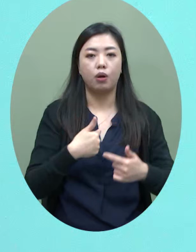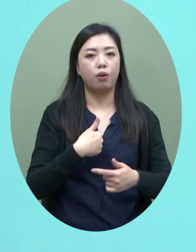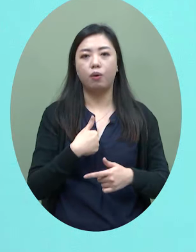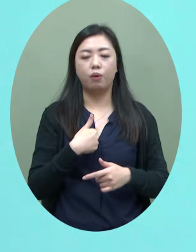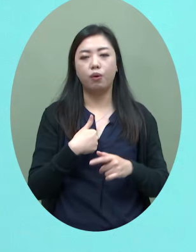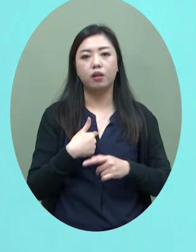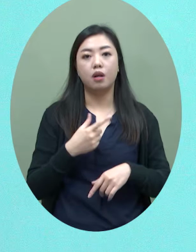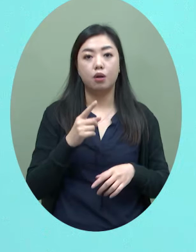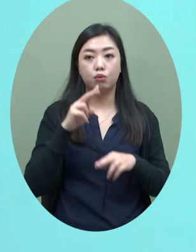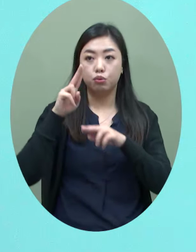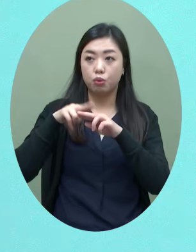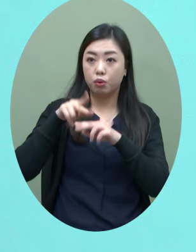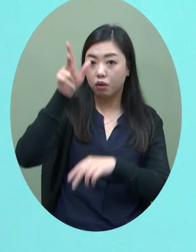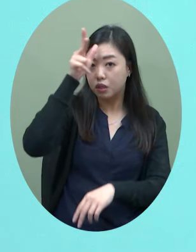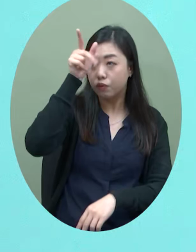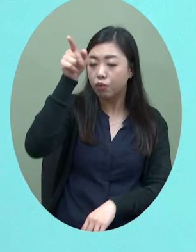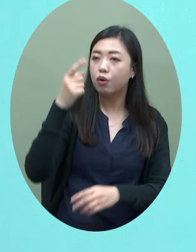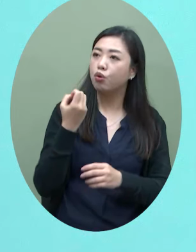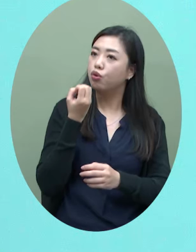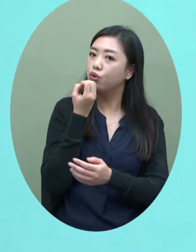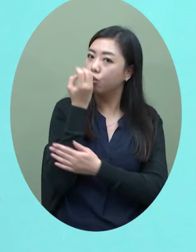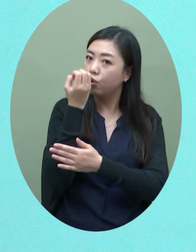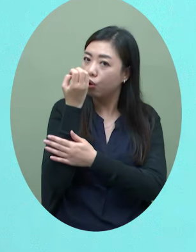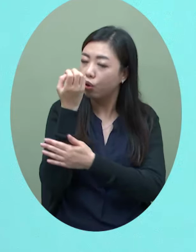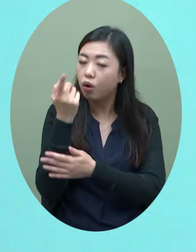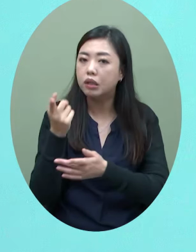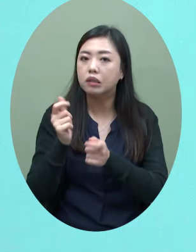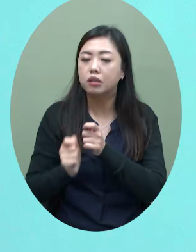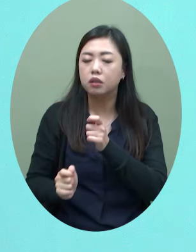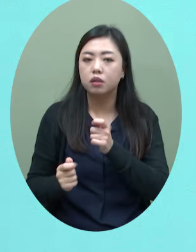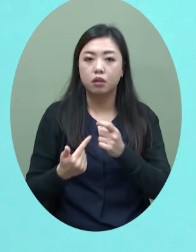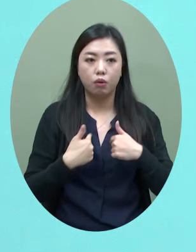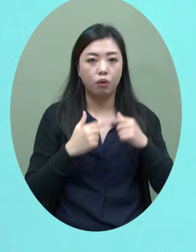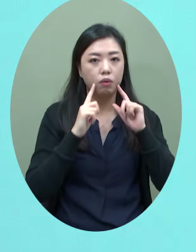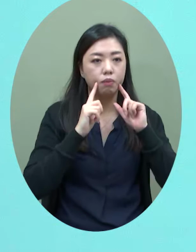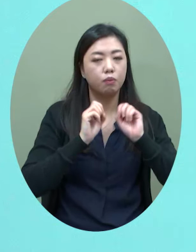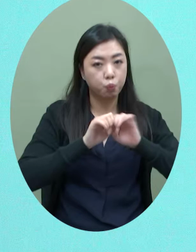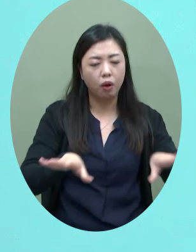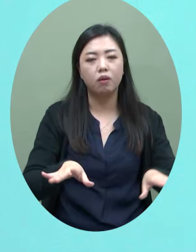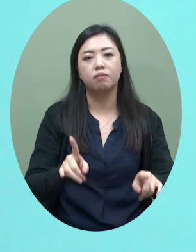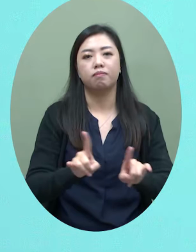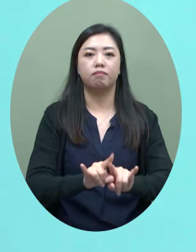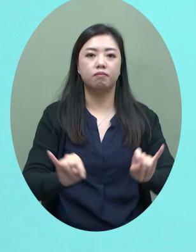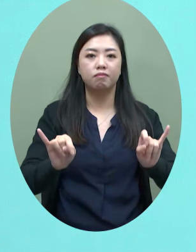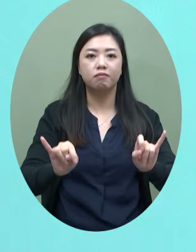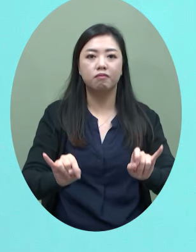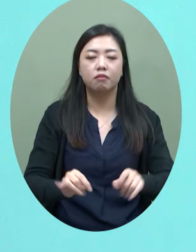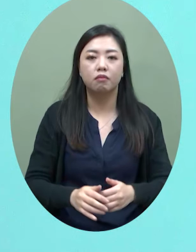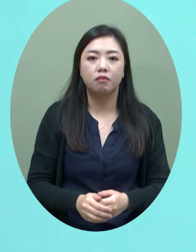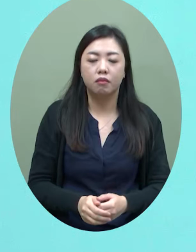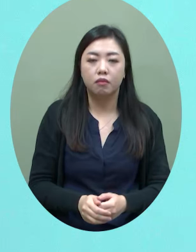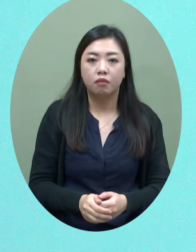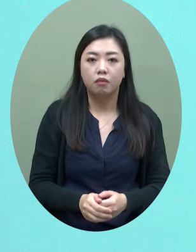講，究竟我同中央就住完善選舉制度咧係提交咗啲咩意見。咁但當然咧，我哋一直會